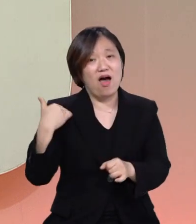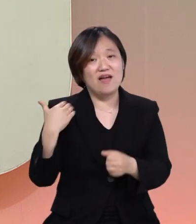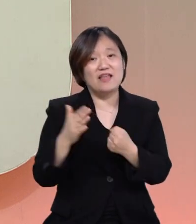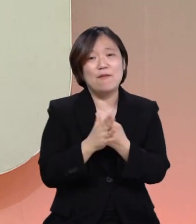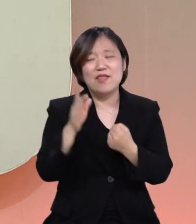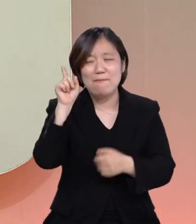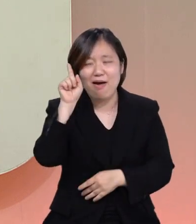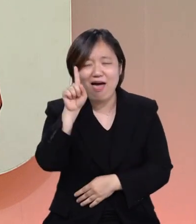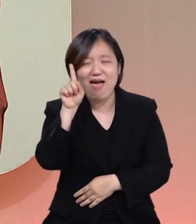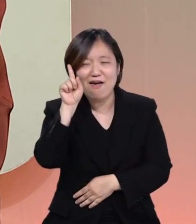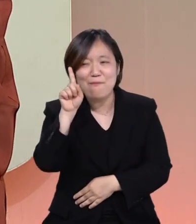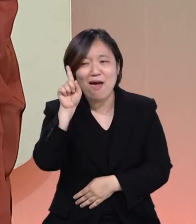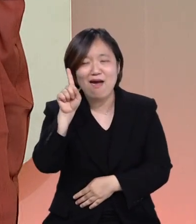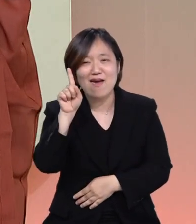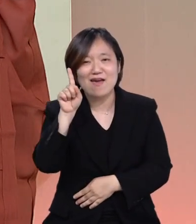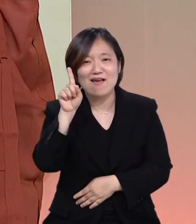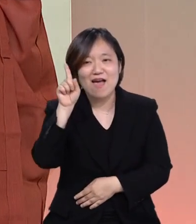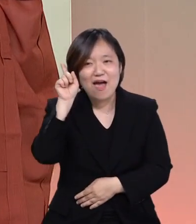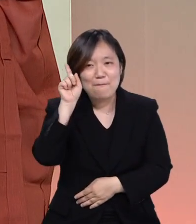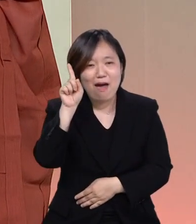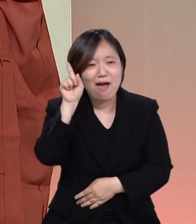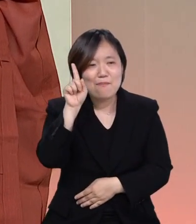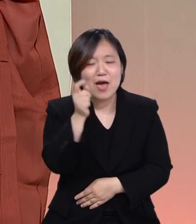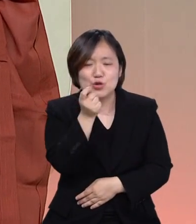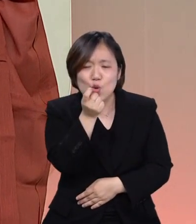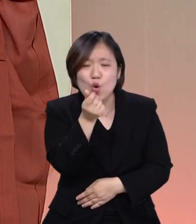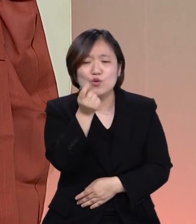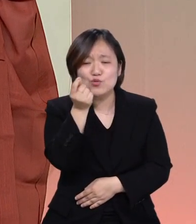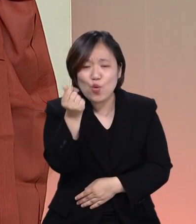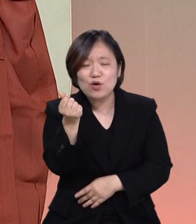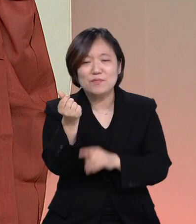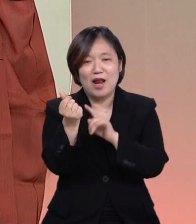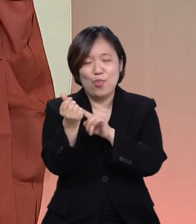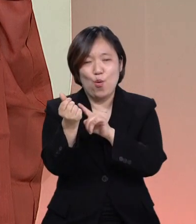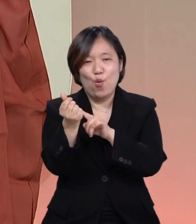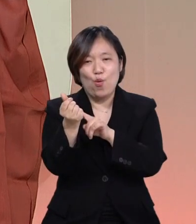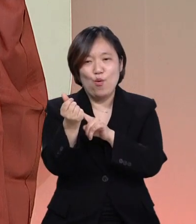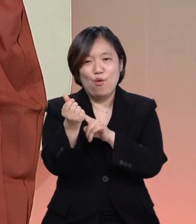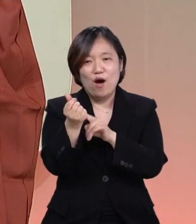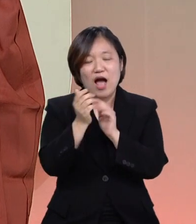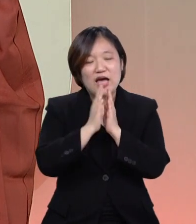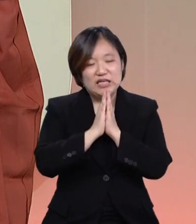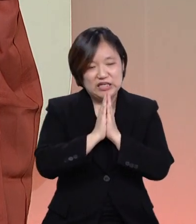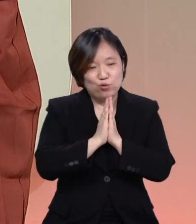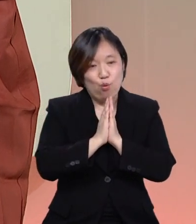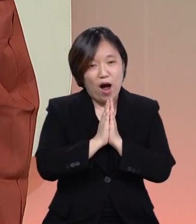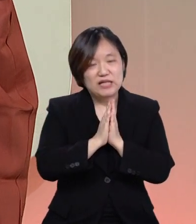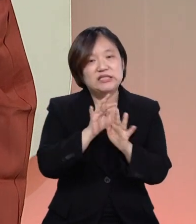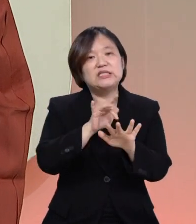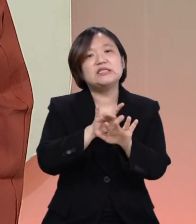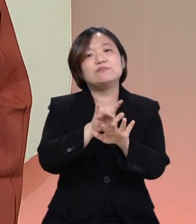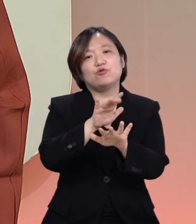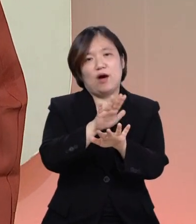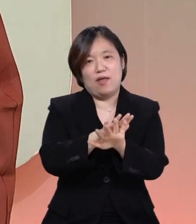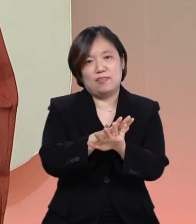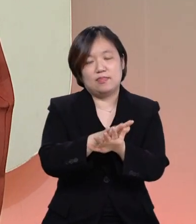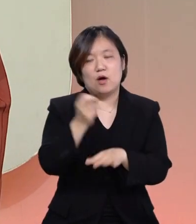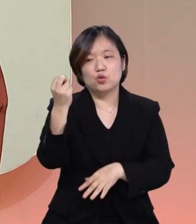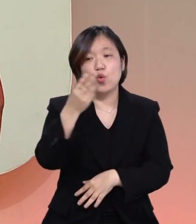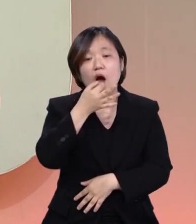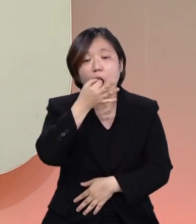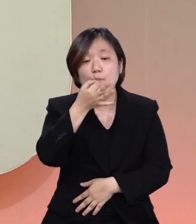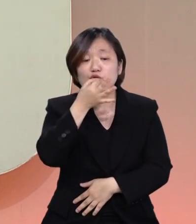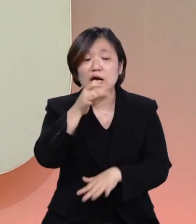매일매일 매일 매일 조금씩이라도 조금씩이라도 내가 기도하는 습관